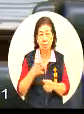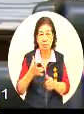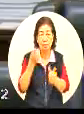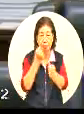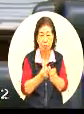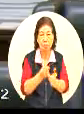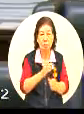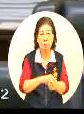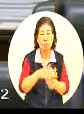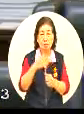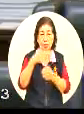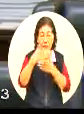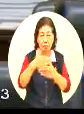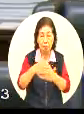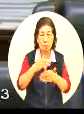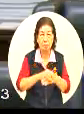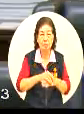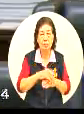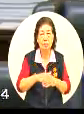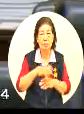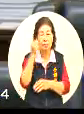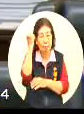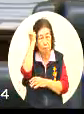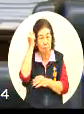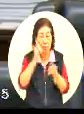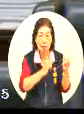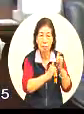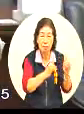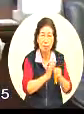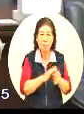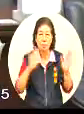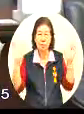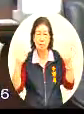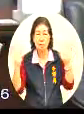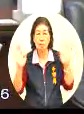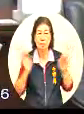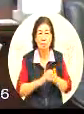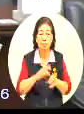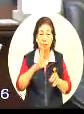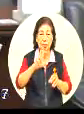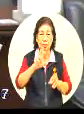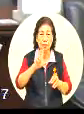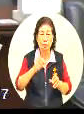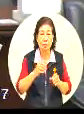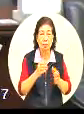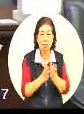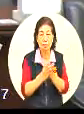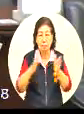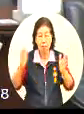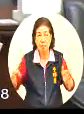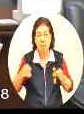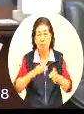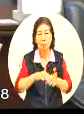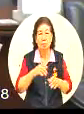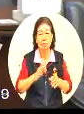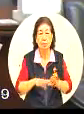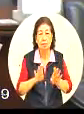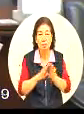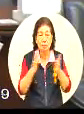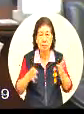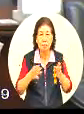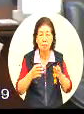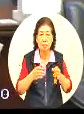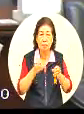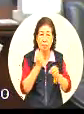速，让我们这边的住户跟儿童在七十七期开发中可以免于跟大型货